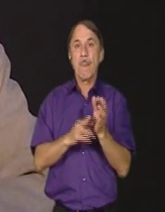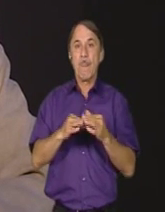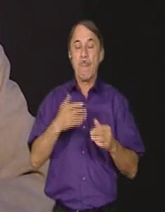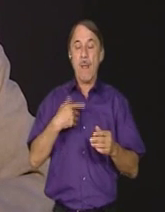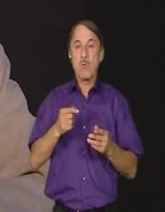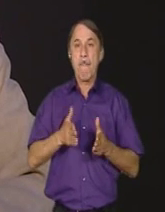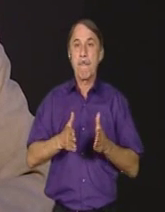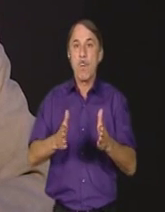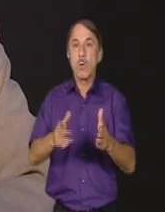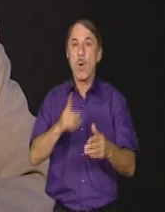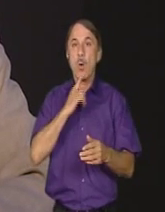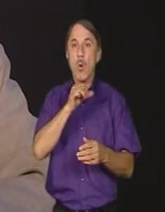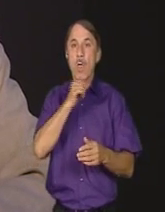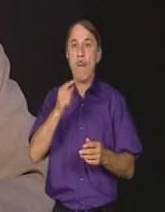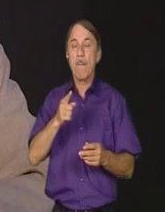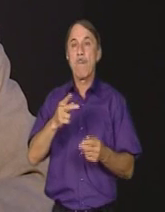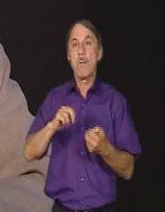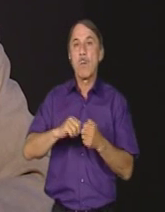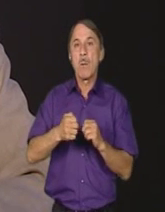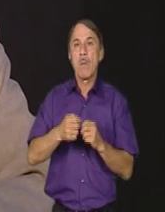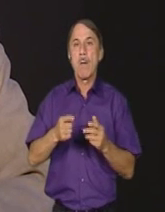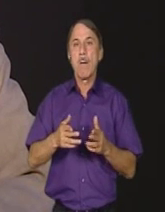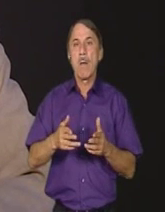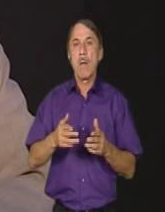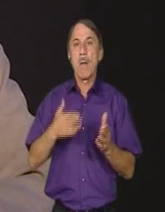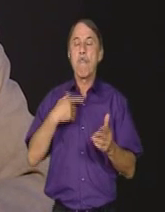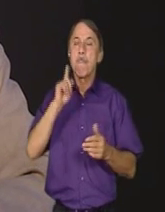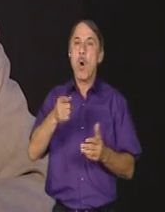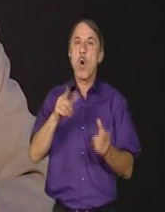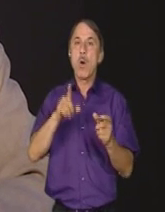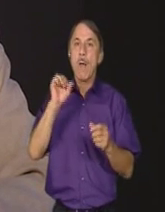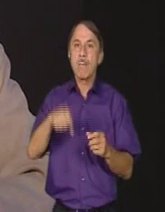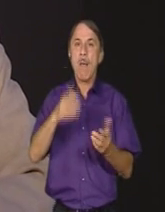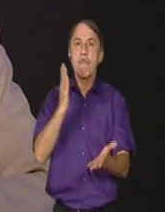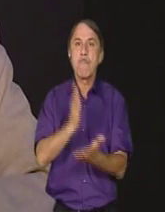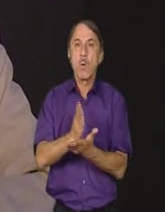jedne institucije koja je po svemu bi morala da bude